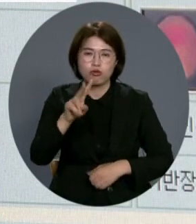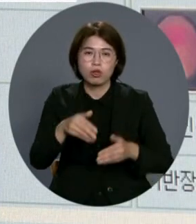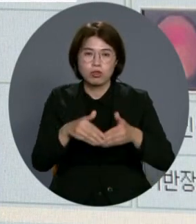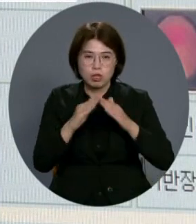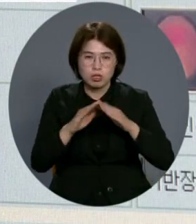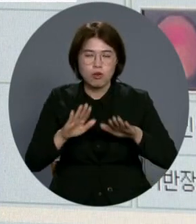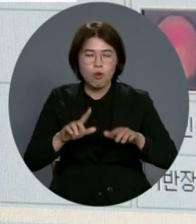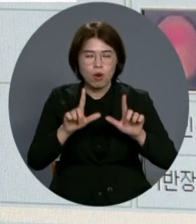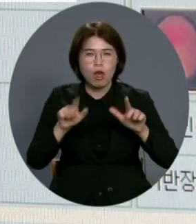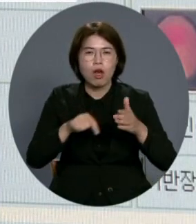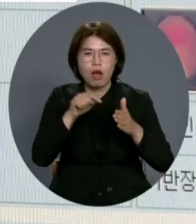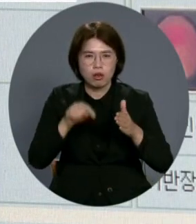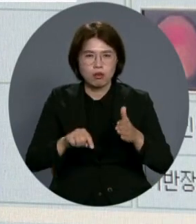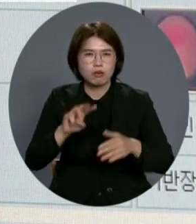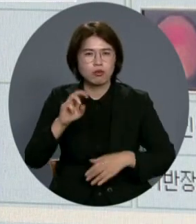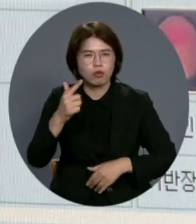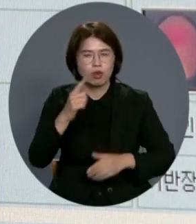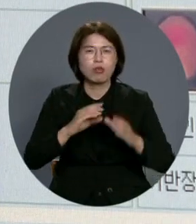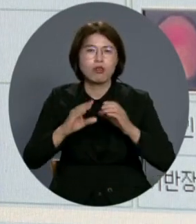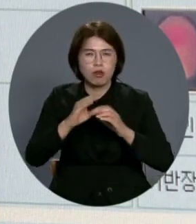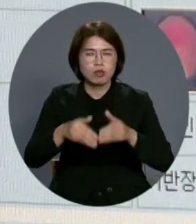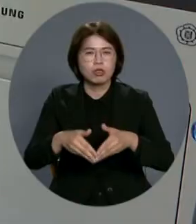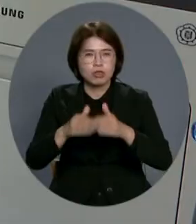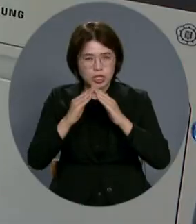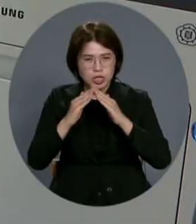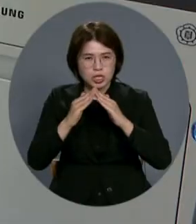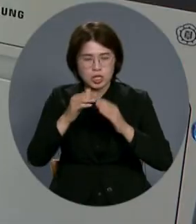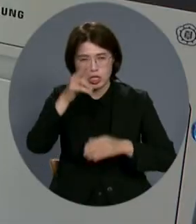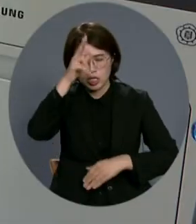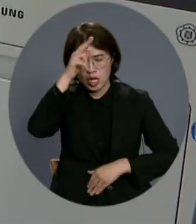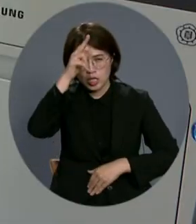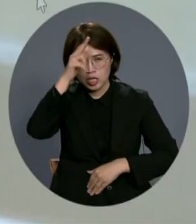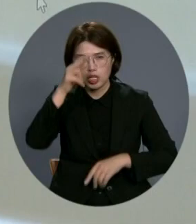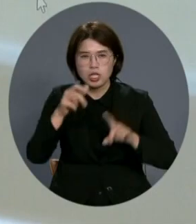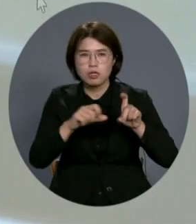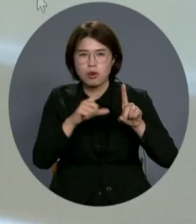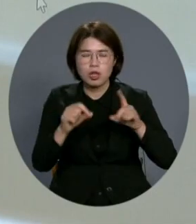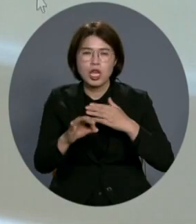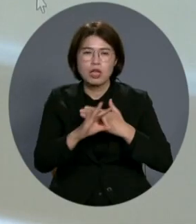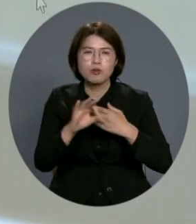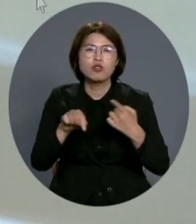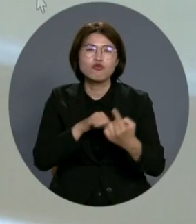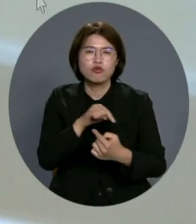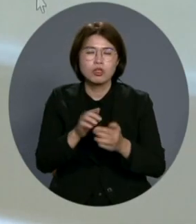안에 36곳에 더 설치합니다. 경찰은 이르면 다음 달 시범 운영을